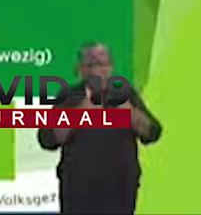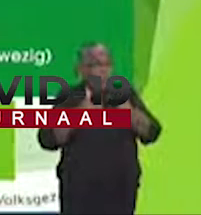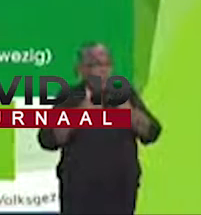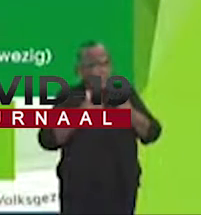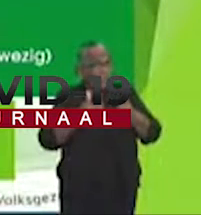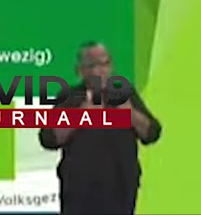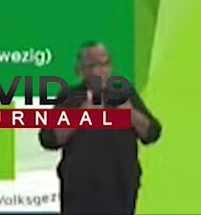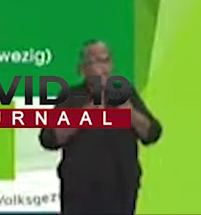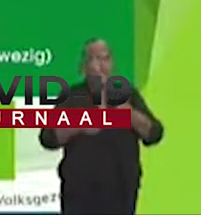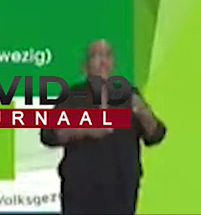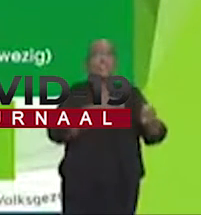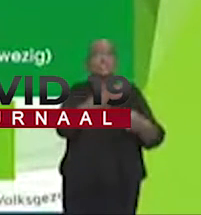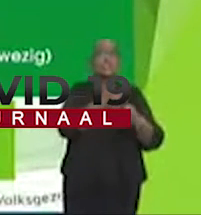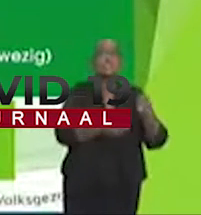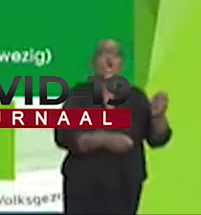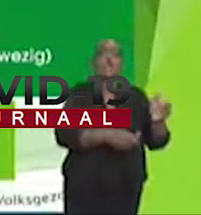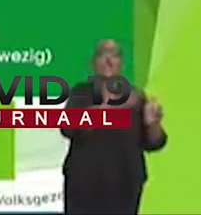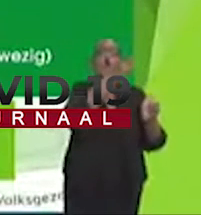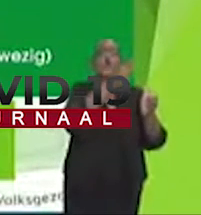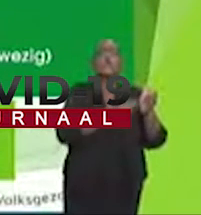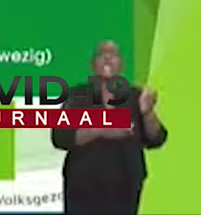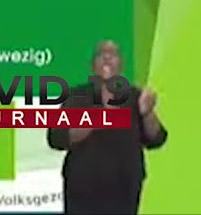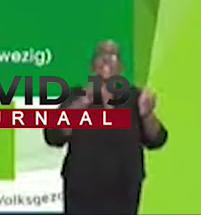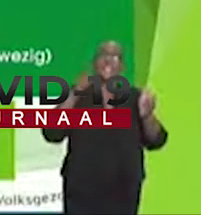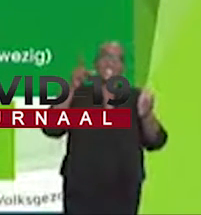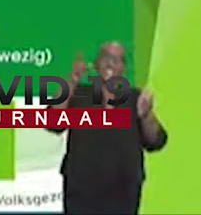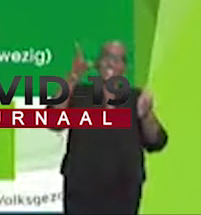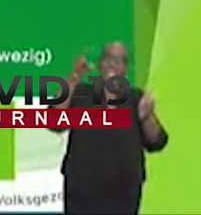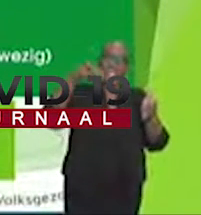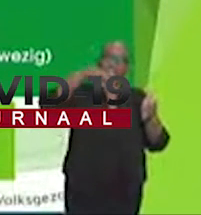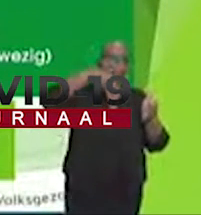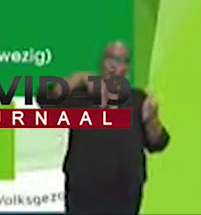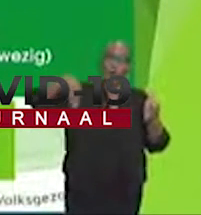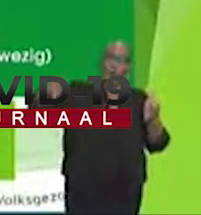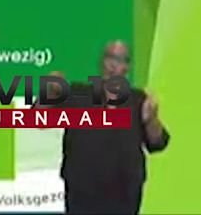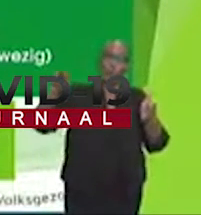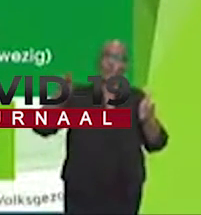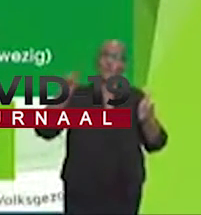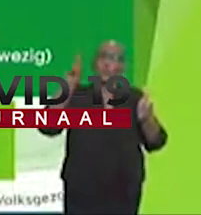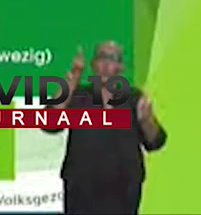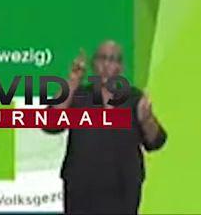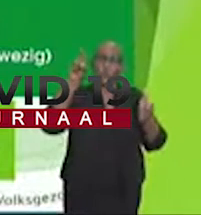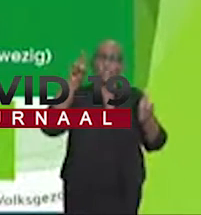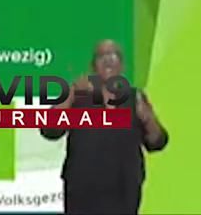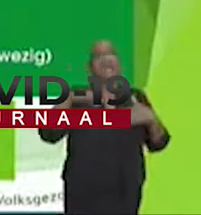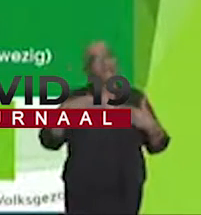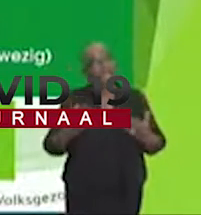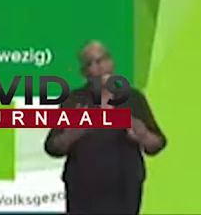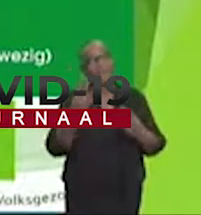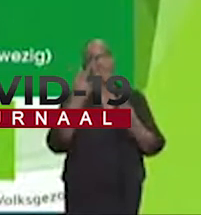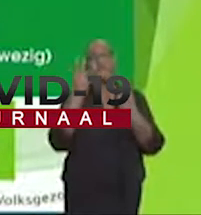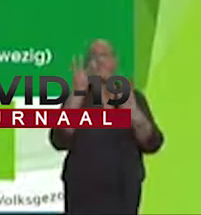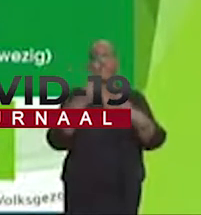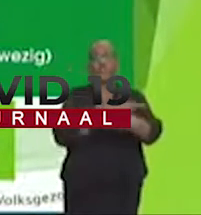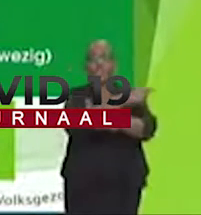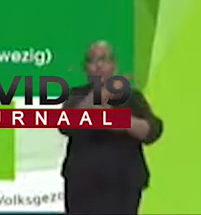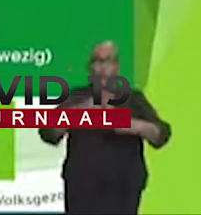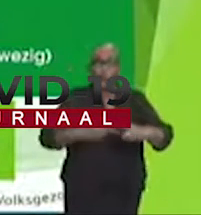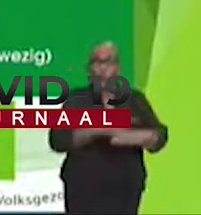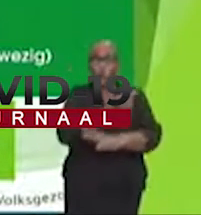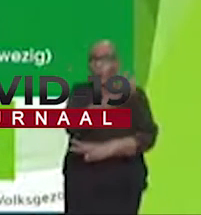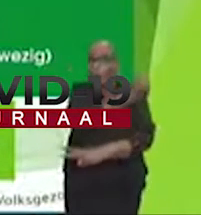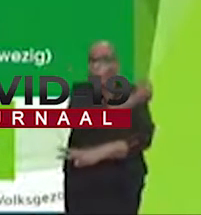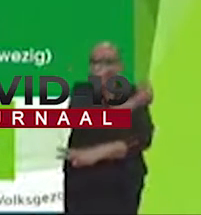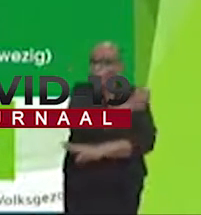ook betrekken. En dat zal waarschijnlijk een 24 uur priklocatie worden. En dat is nog allemaal